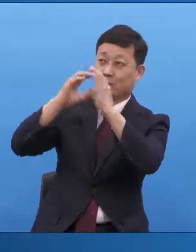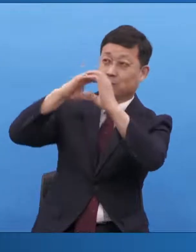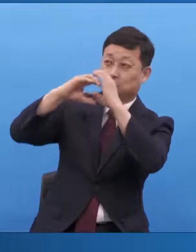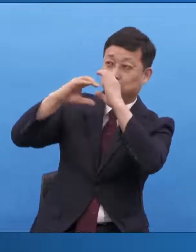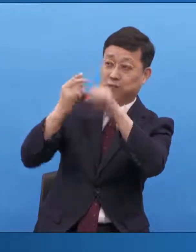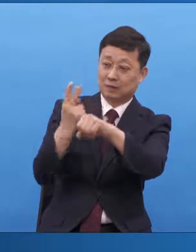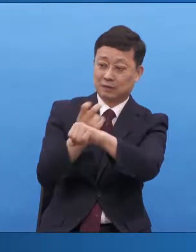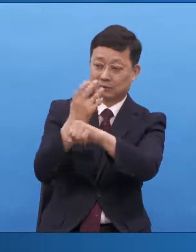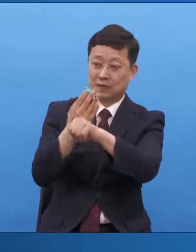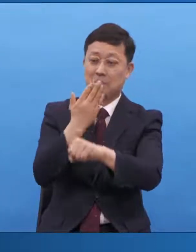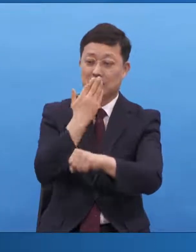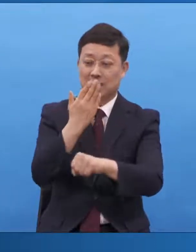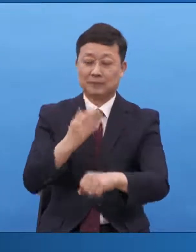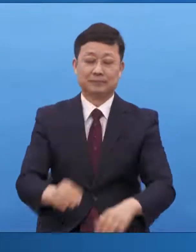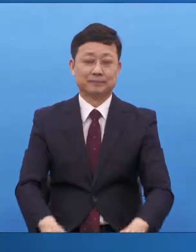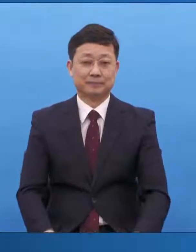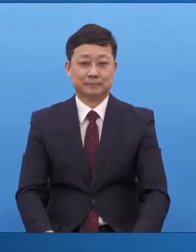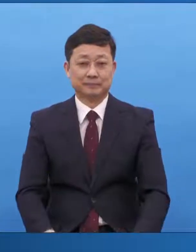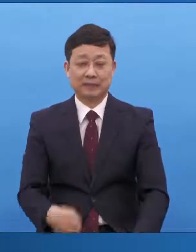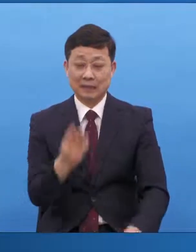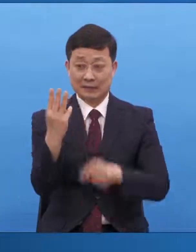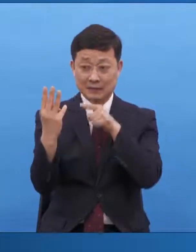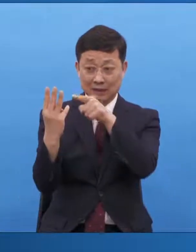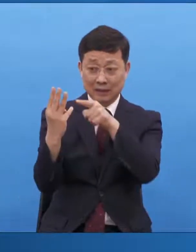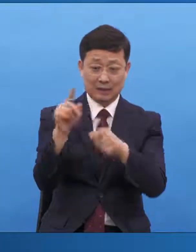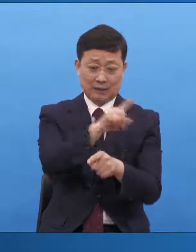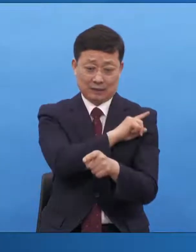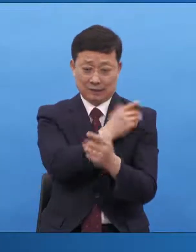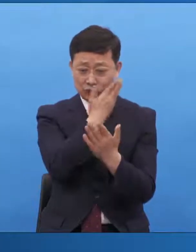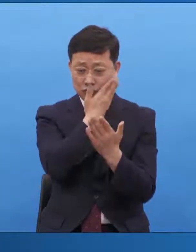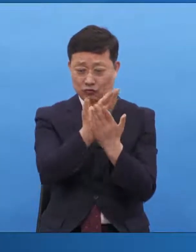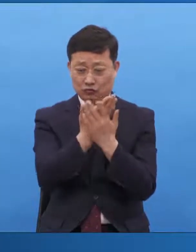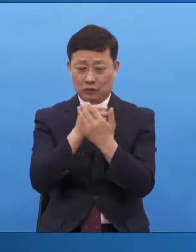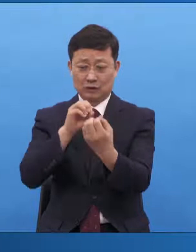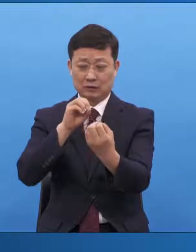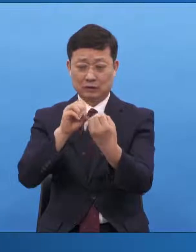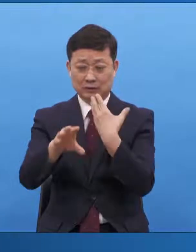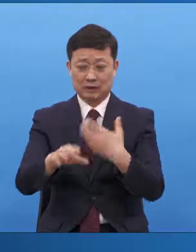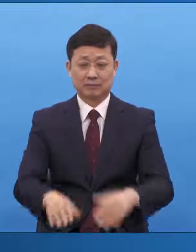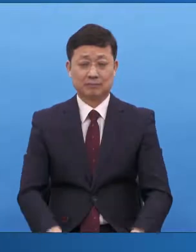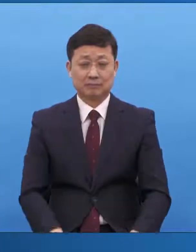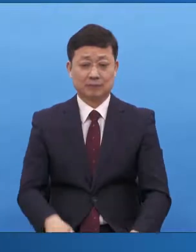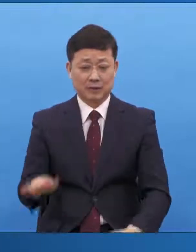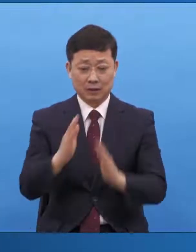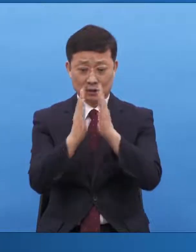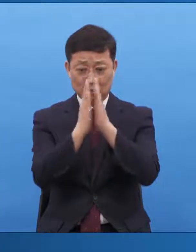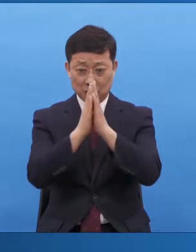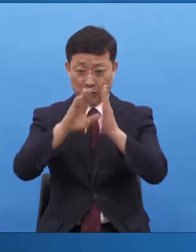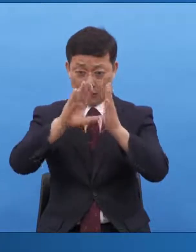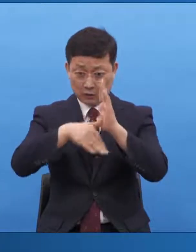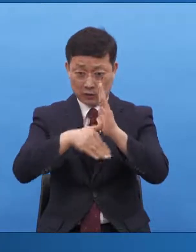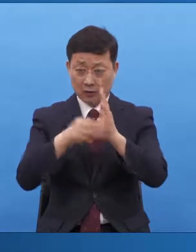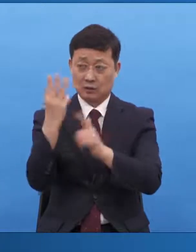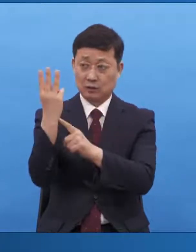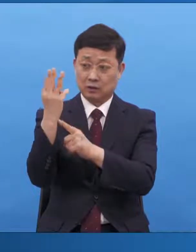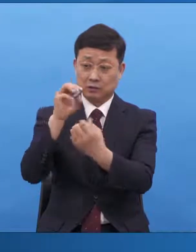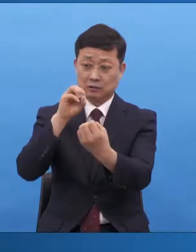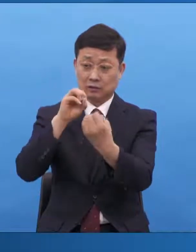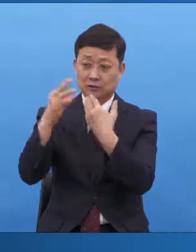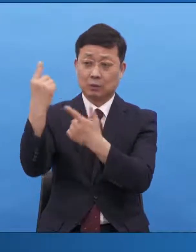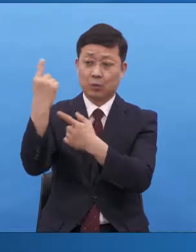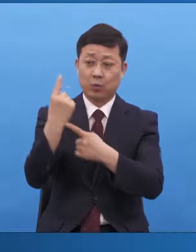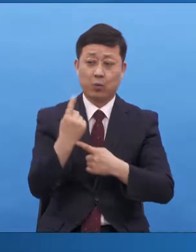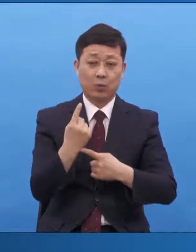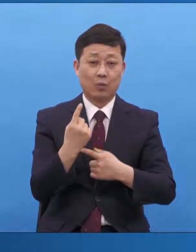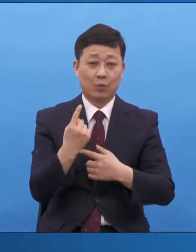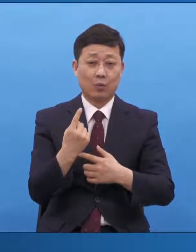이게 가장 중요한 응답입니다. And this is the most important answer. 기도하고 있을 때요. When you are praying. 그리고 이걸로 끝나는 게 아닙니다. But it doesn't end with just